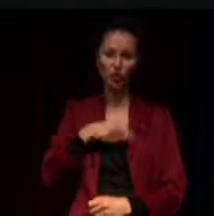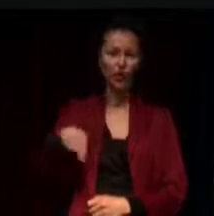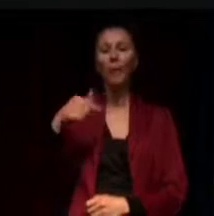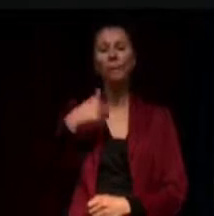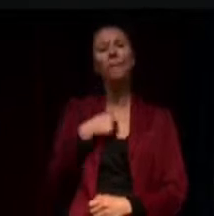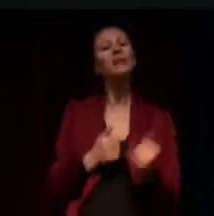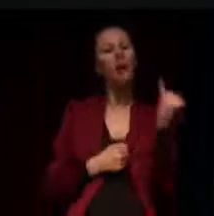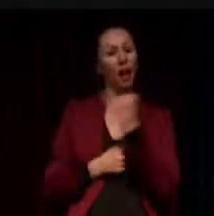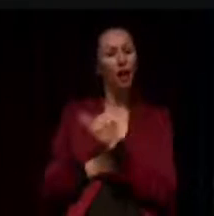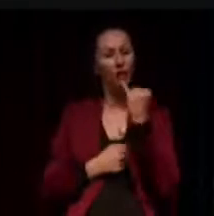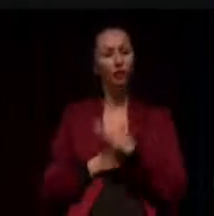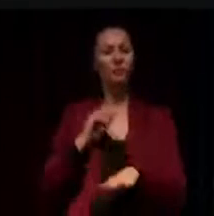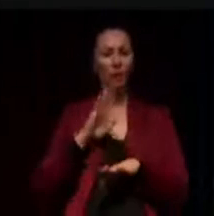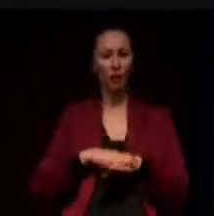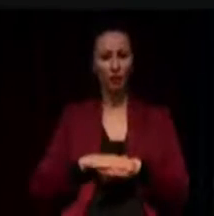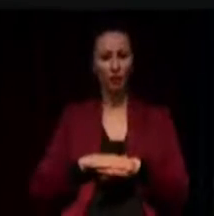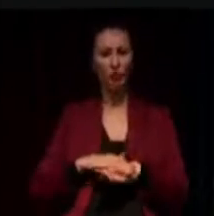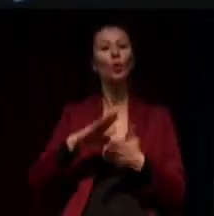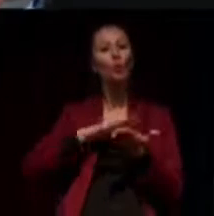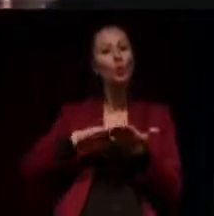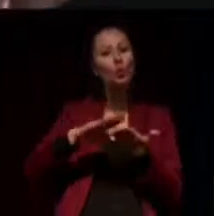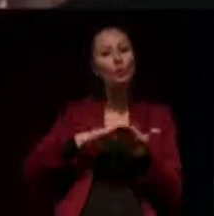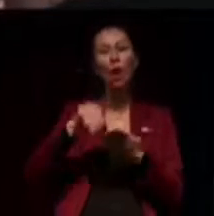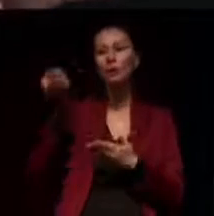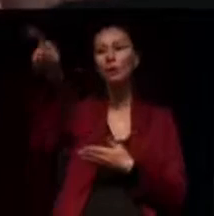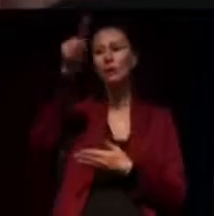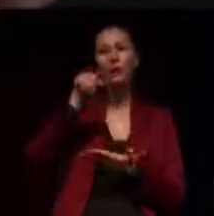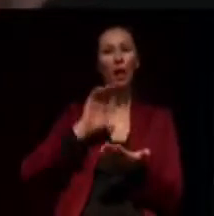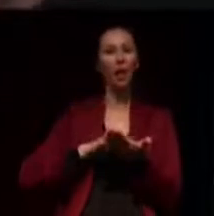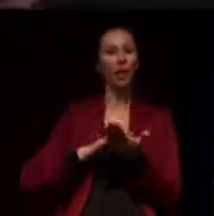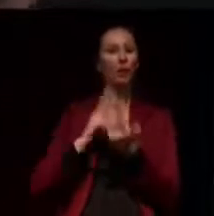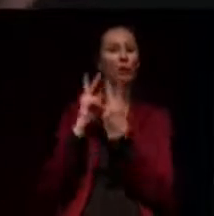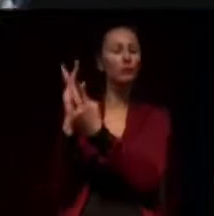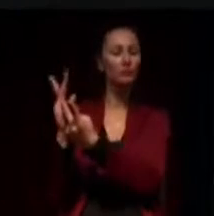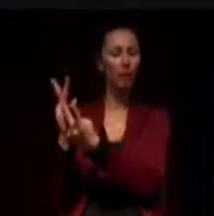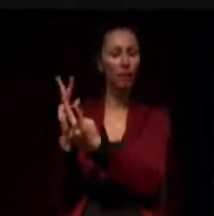Biz eleştirilerimizi yaptık. Düzeltmek sizlerin elinizde.